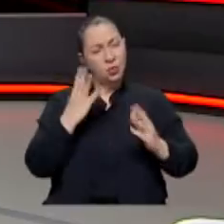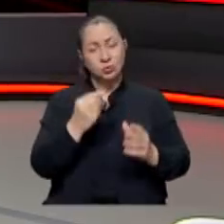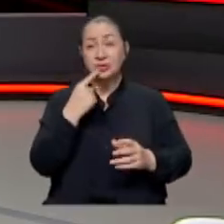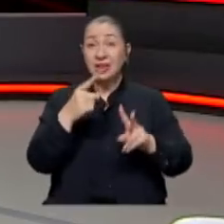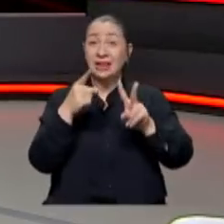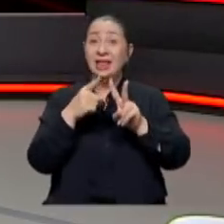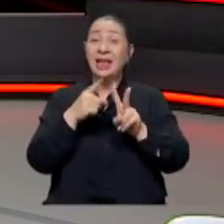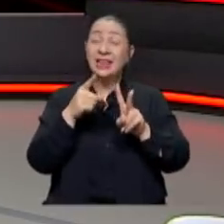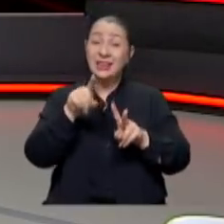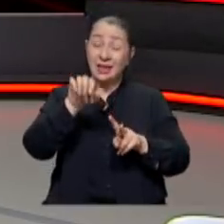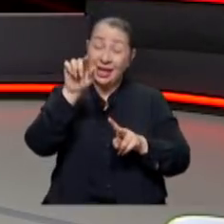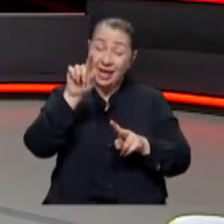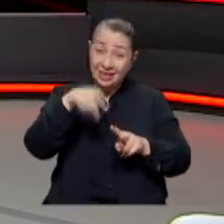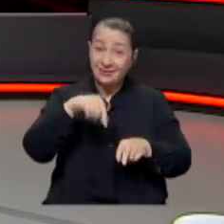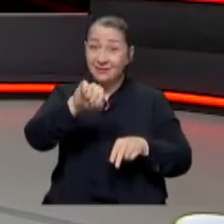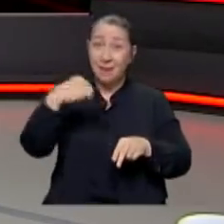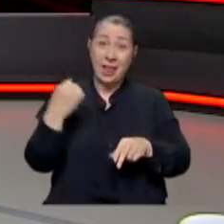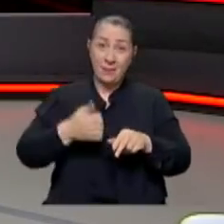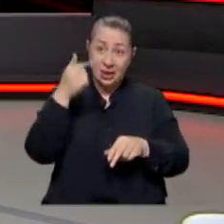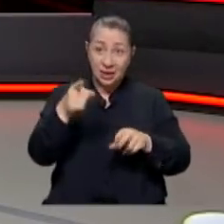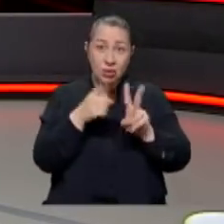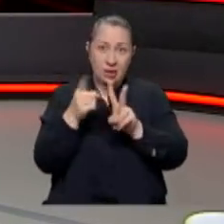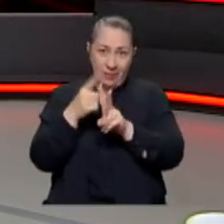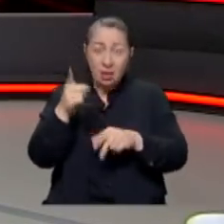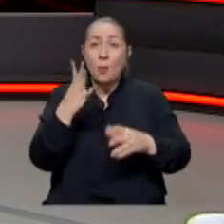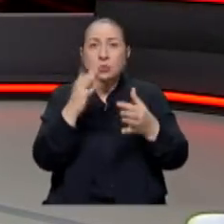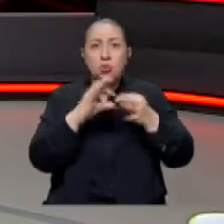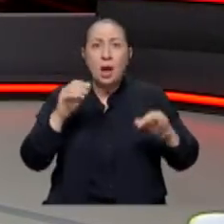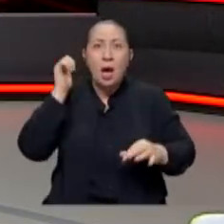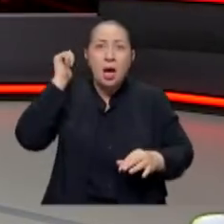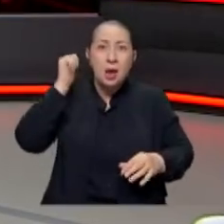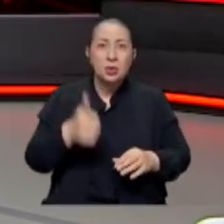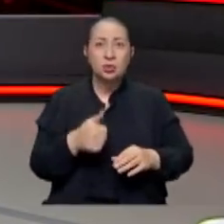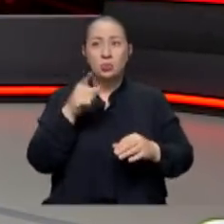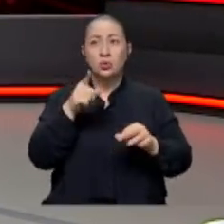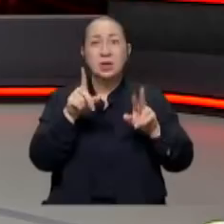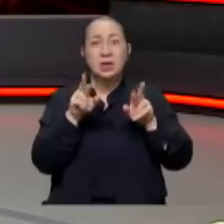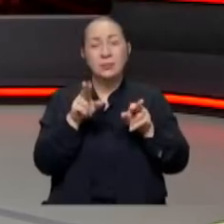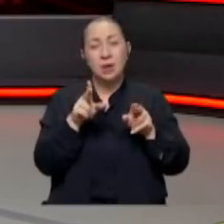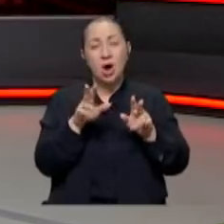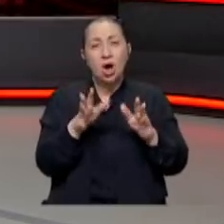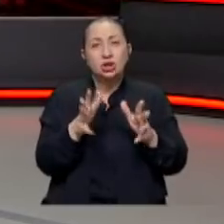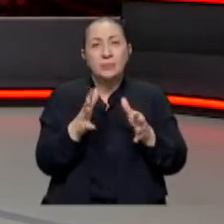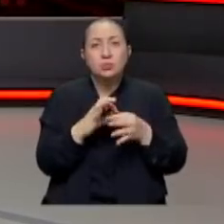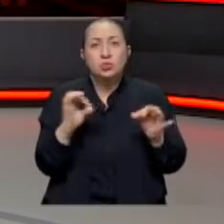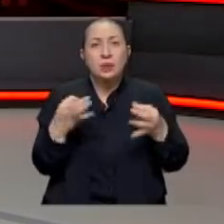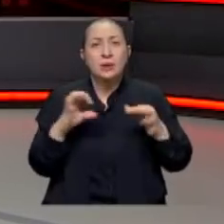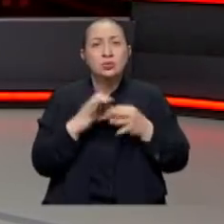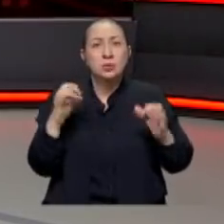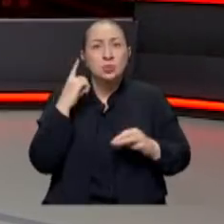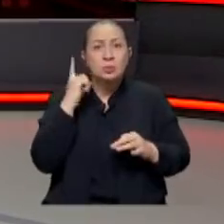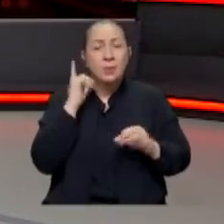Nebati, Hazine ve Maliye Bakanı. Şimdi bu öyle bir cümle ki, ama her gün bunun gibi acayip cümleler